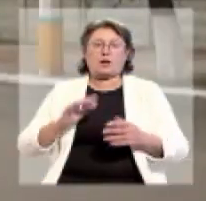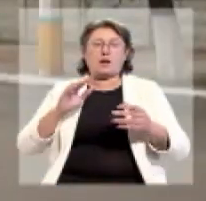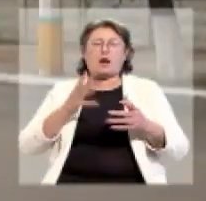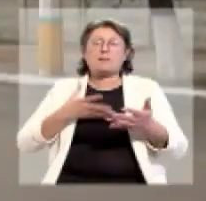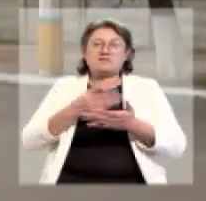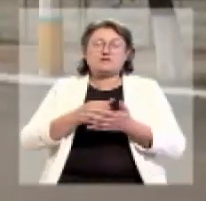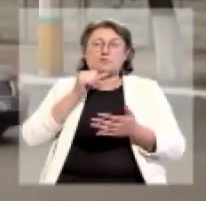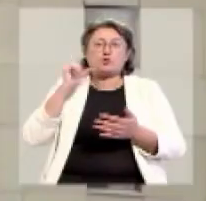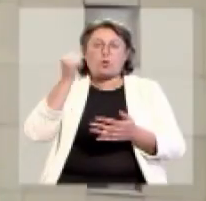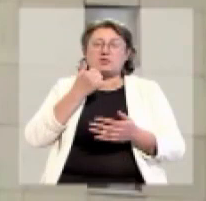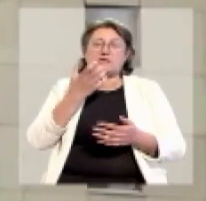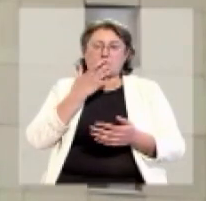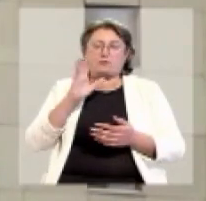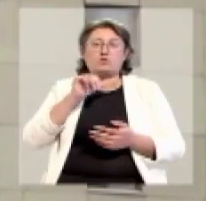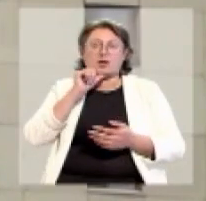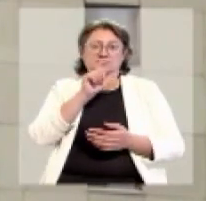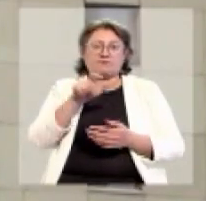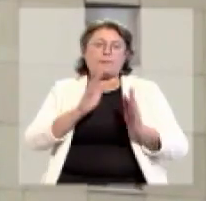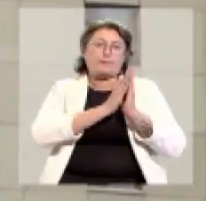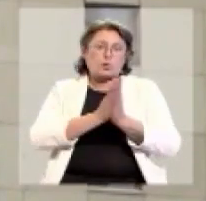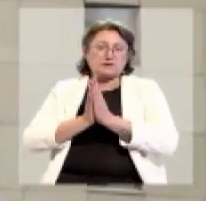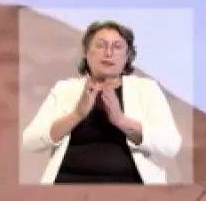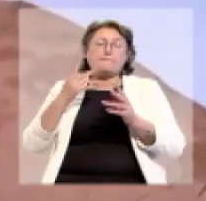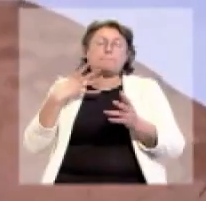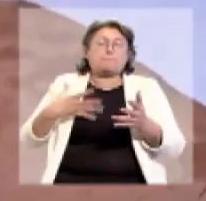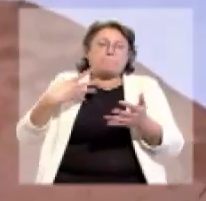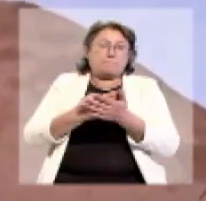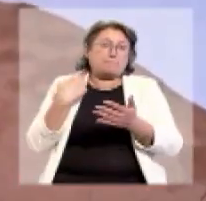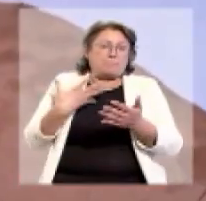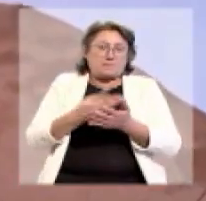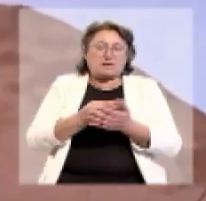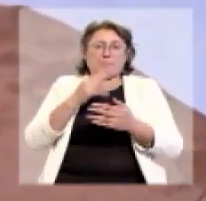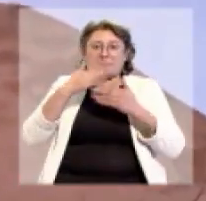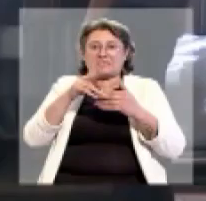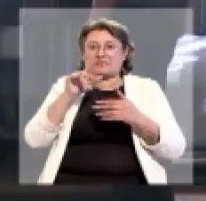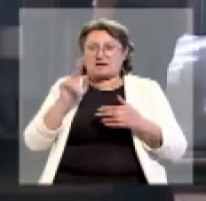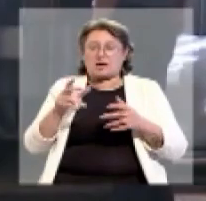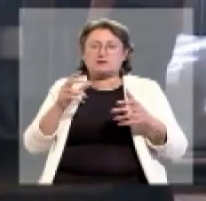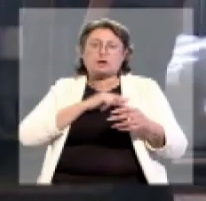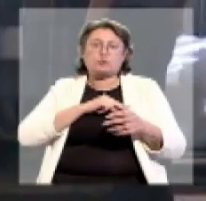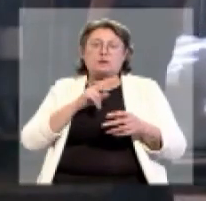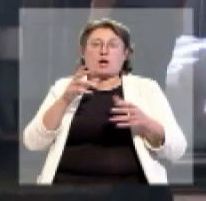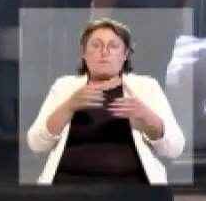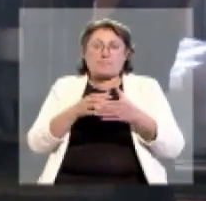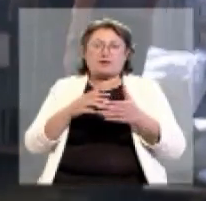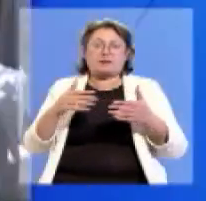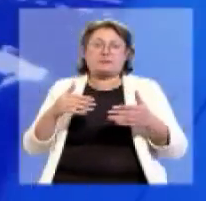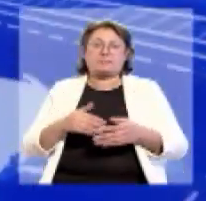Оплатить прошлогоднее тепло. Кустанайцев просят погасить все долги перед КТЭК. Сотрудники теплокомпании вышли в